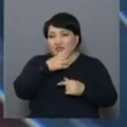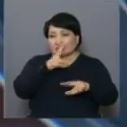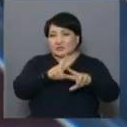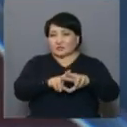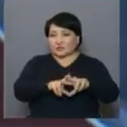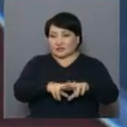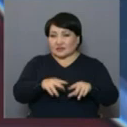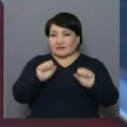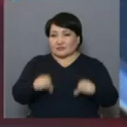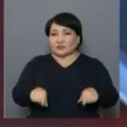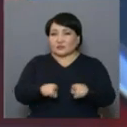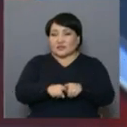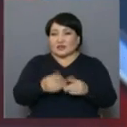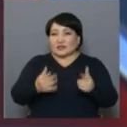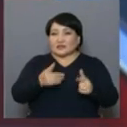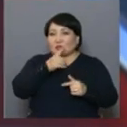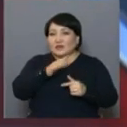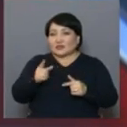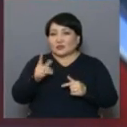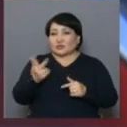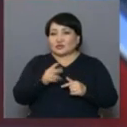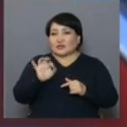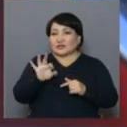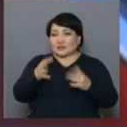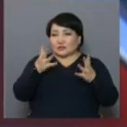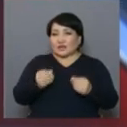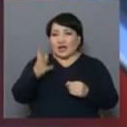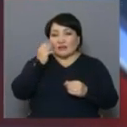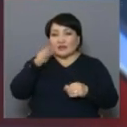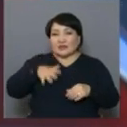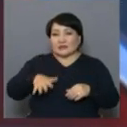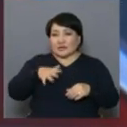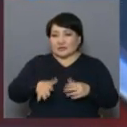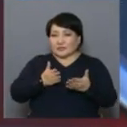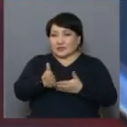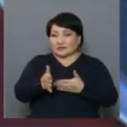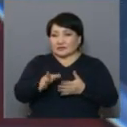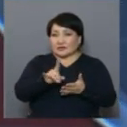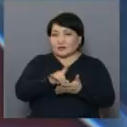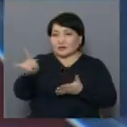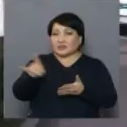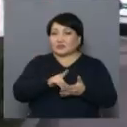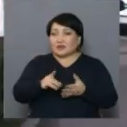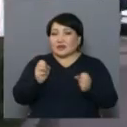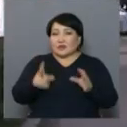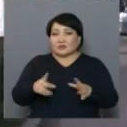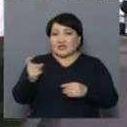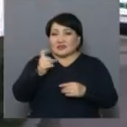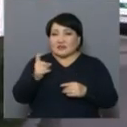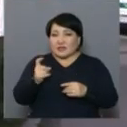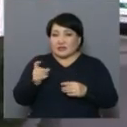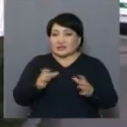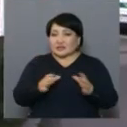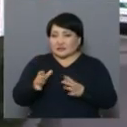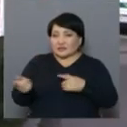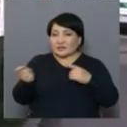мүмкін. Қазіргі уақытта 3 қазан күні Алматы-Тбилиси бағытындағы ұшақ арқылы қауіпті химиялық затты алып өтуге талпынған